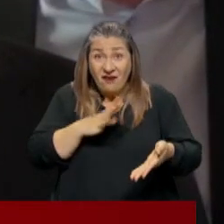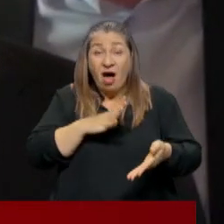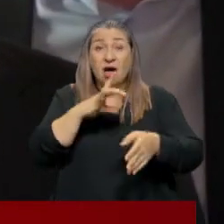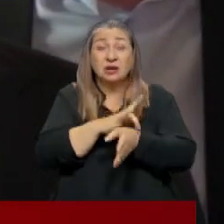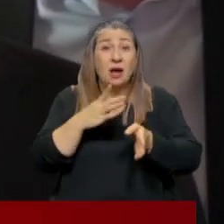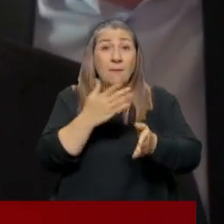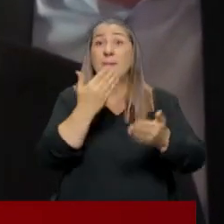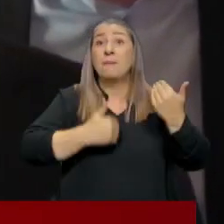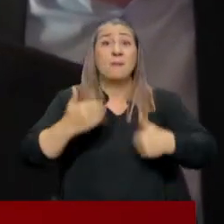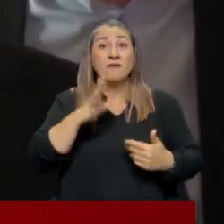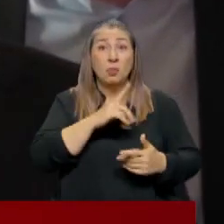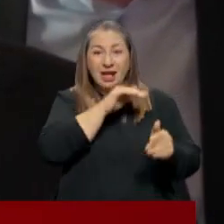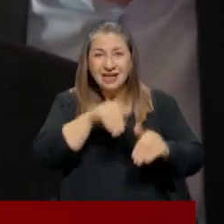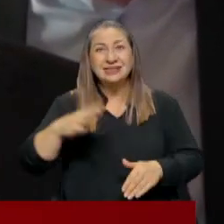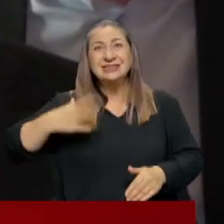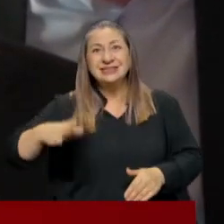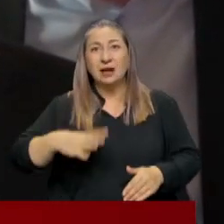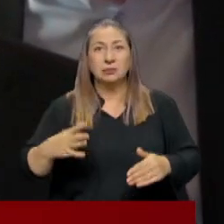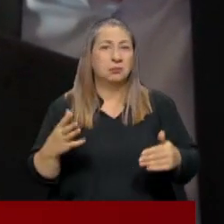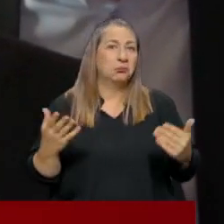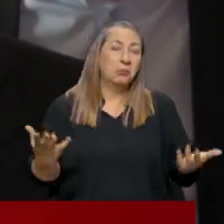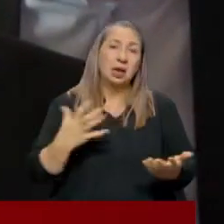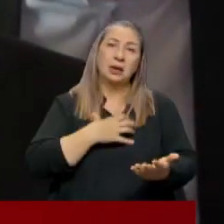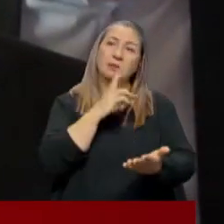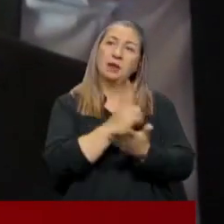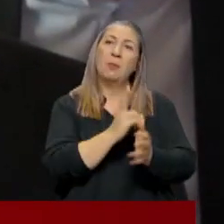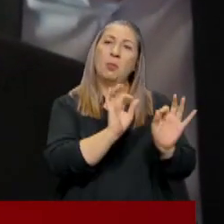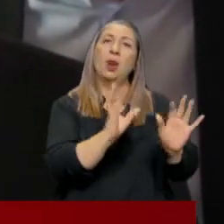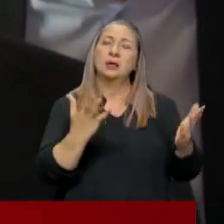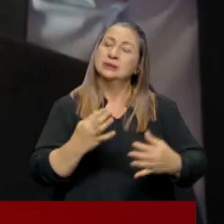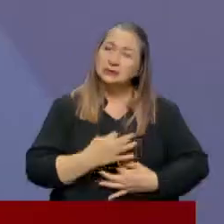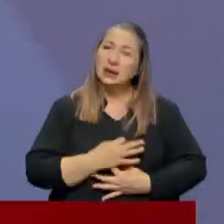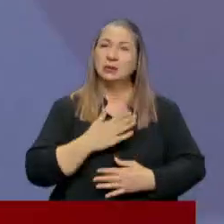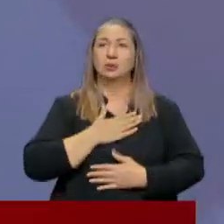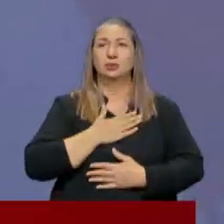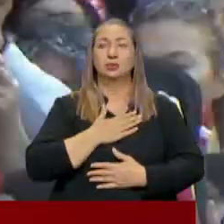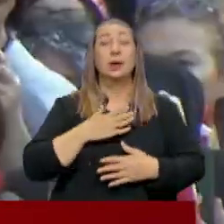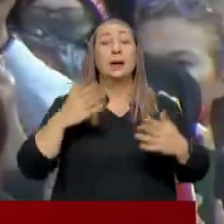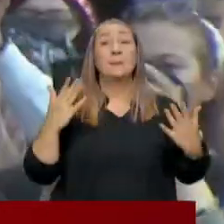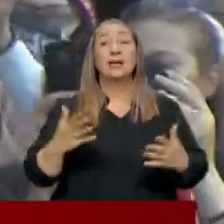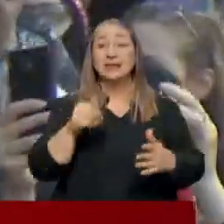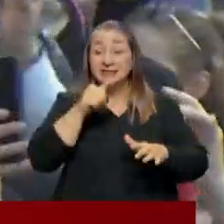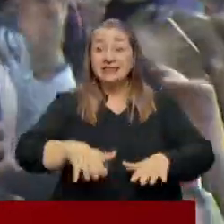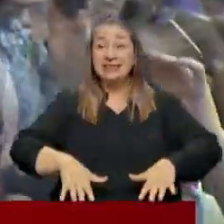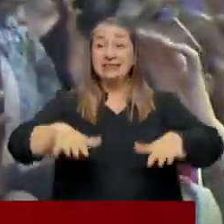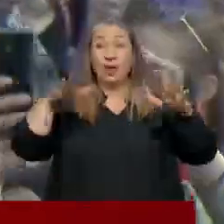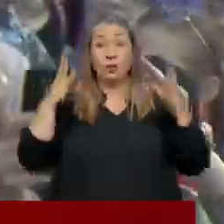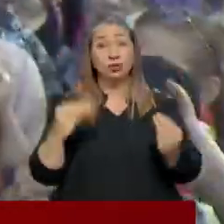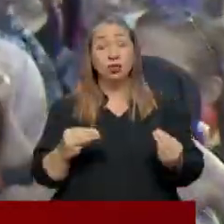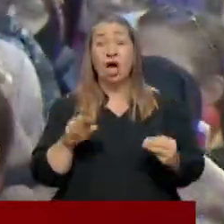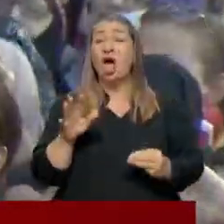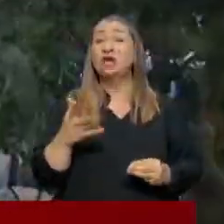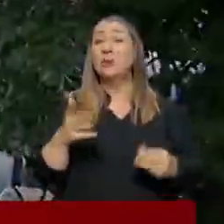gazilerimiz var burada Buraya gelmesini Arzu ederdim ama kendi takdirleri böyleymiş saygı duyuyoruz belki Serafettin de